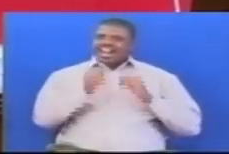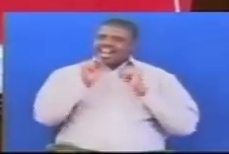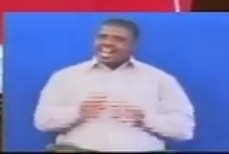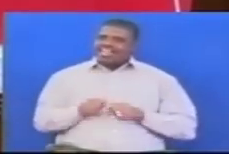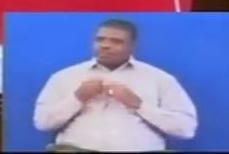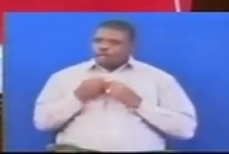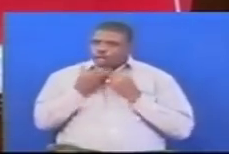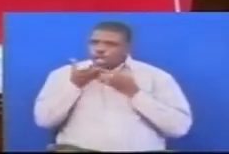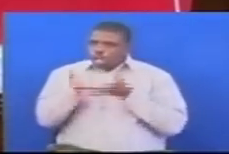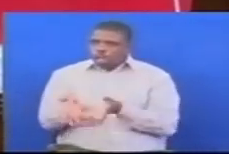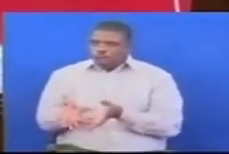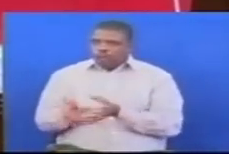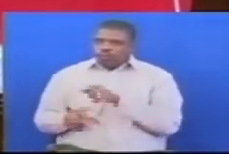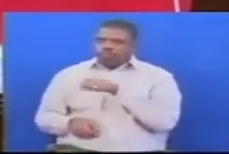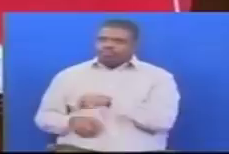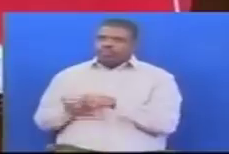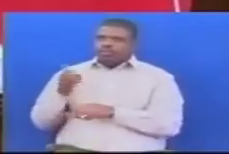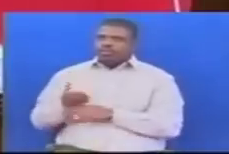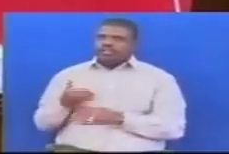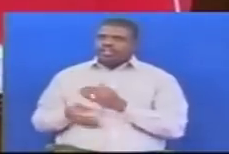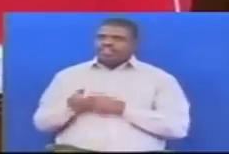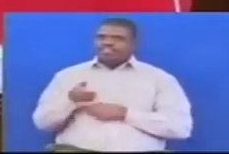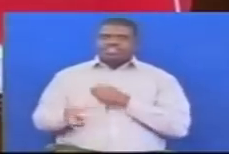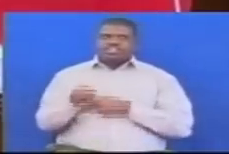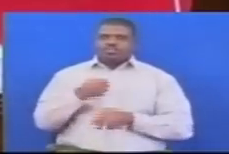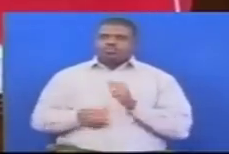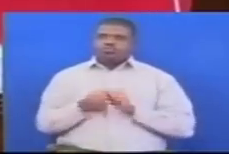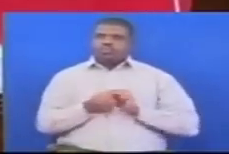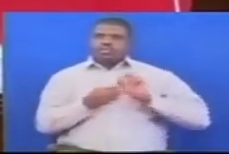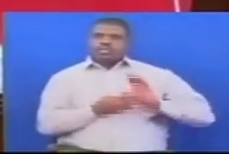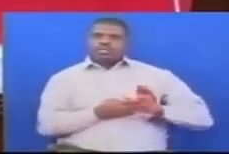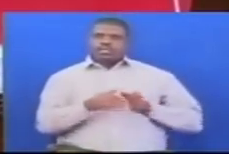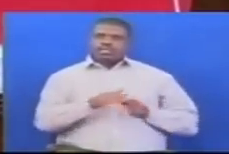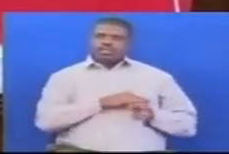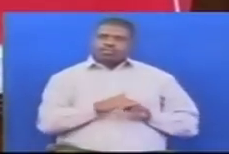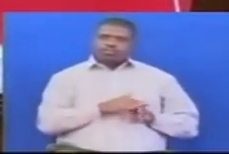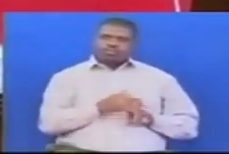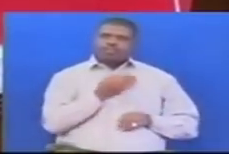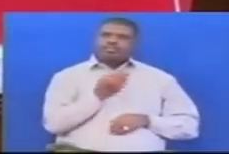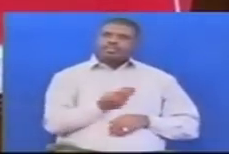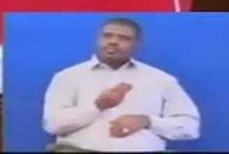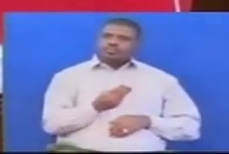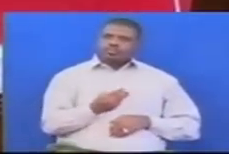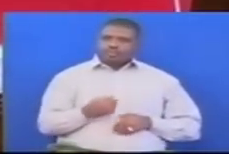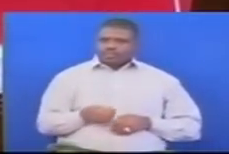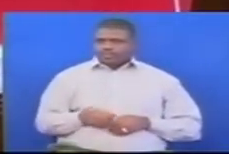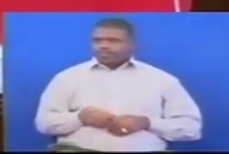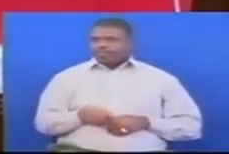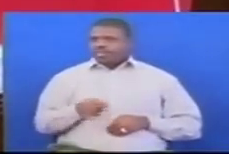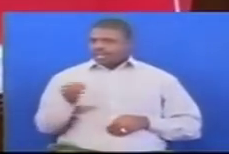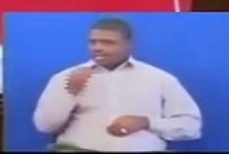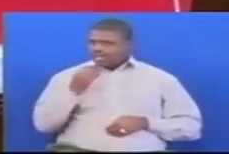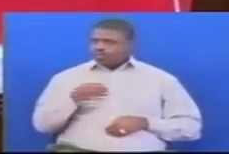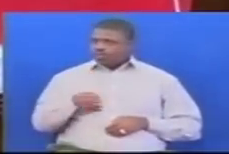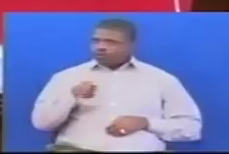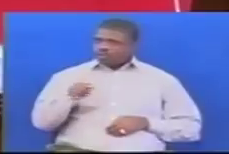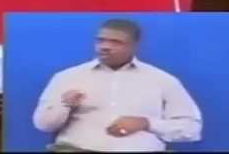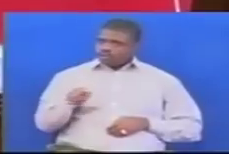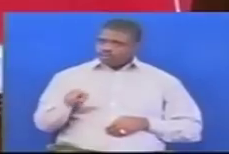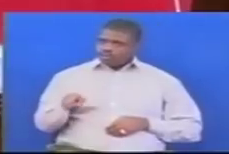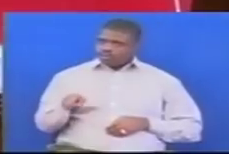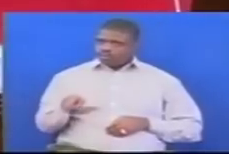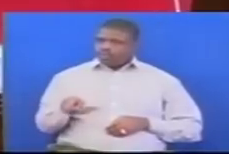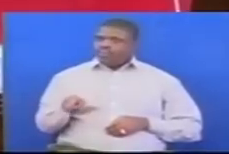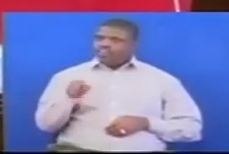lazima zitapike amejenga tu vizimba 18 na kila kizimba kimetumia mifuko mitano ya simenti na aliyekula hela za mradi wa mfili bwa